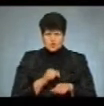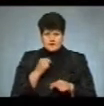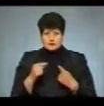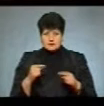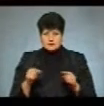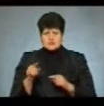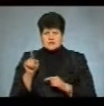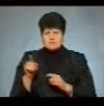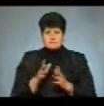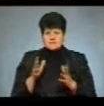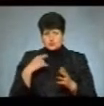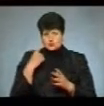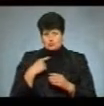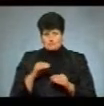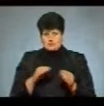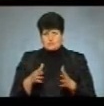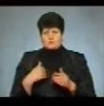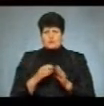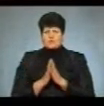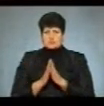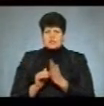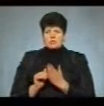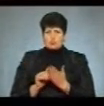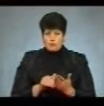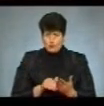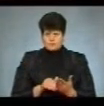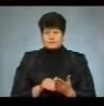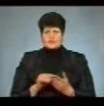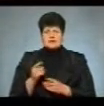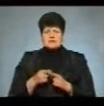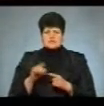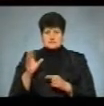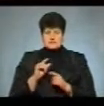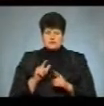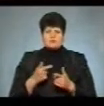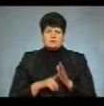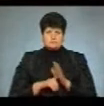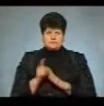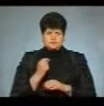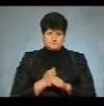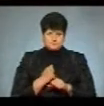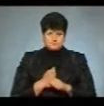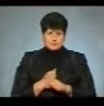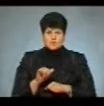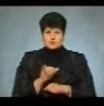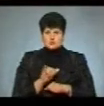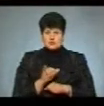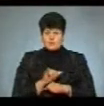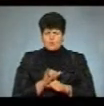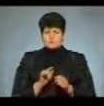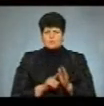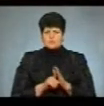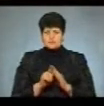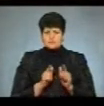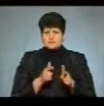там більше особового складу. Тобто ми просили допомогу. Ці всі люди заступили. З суботи ми